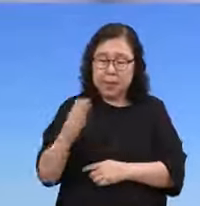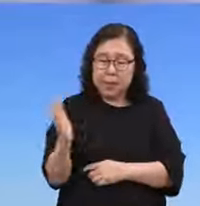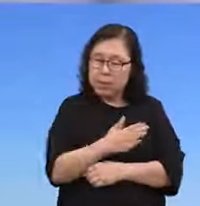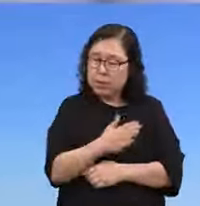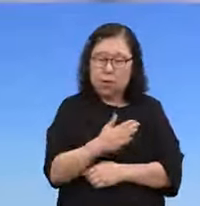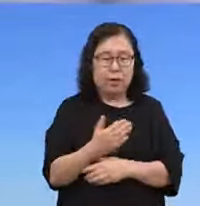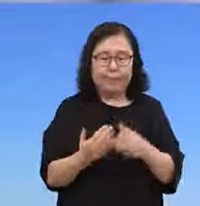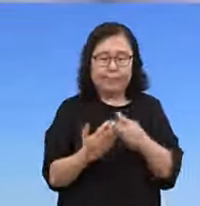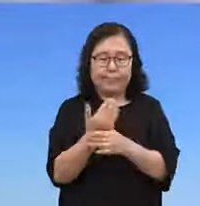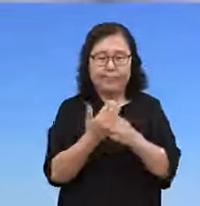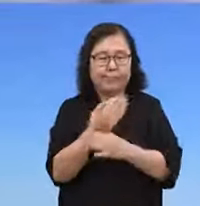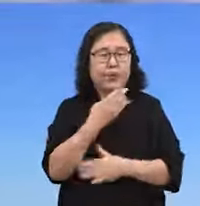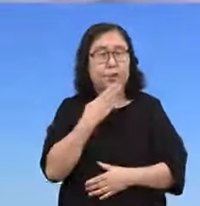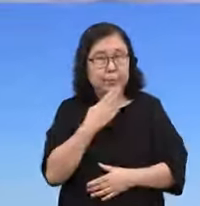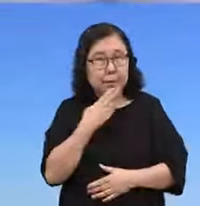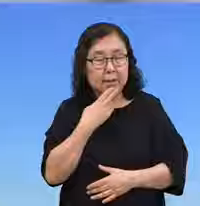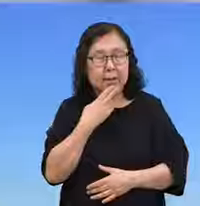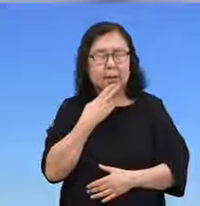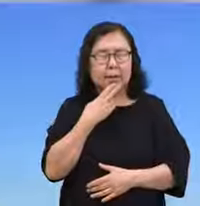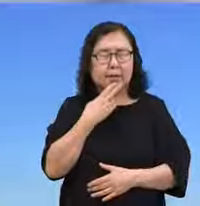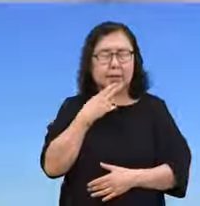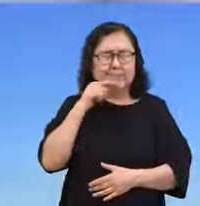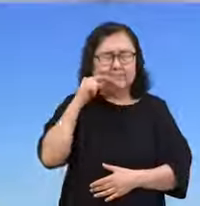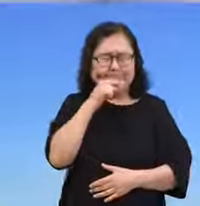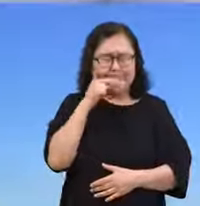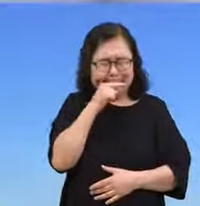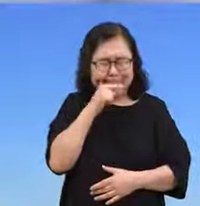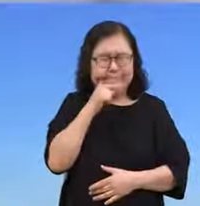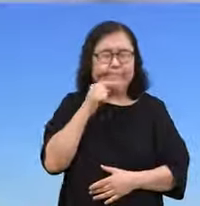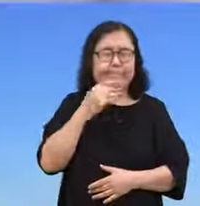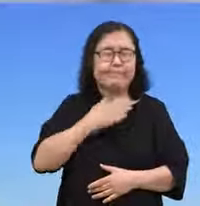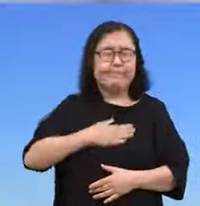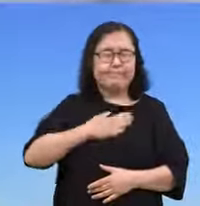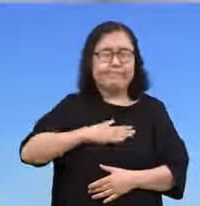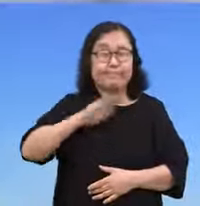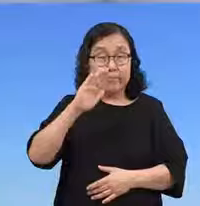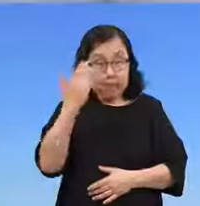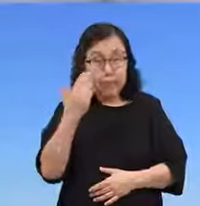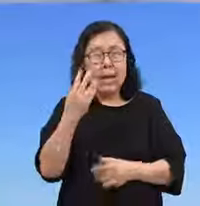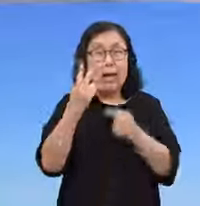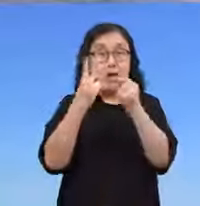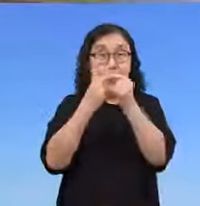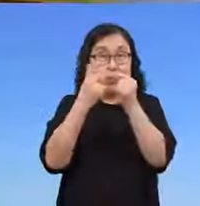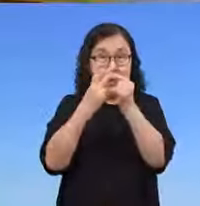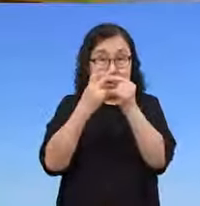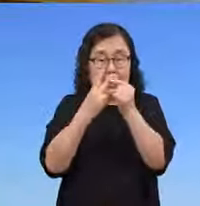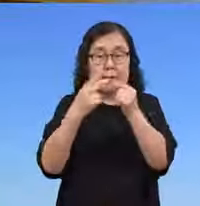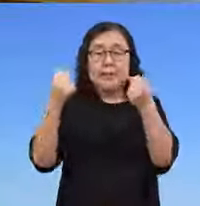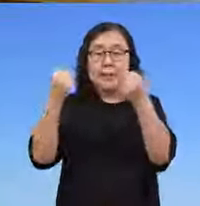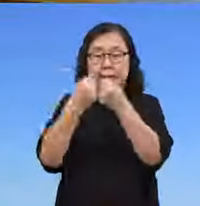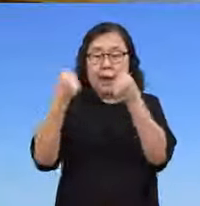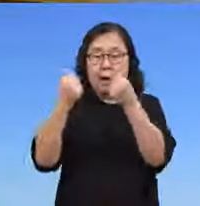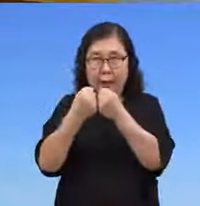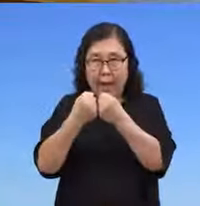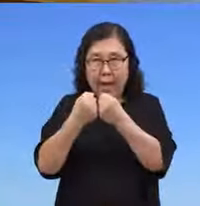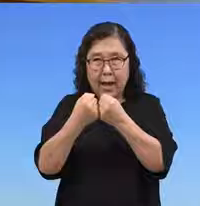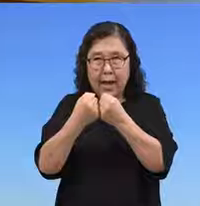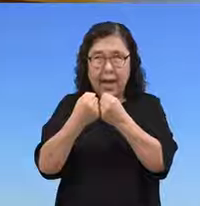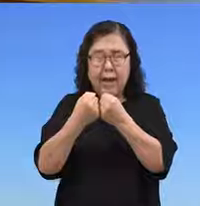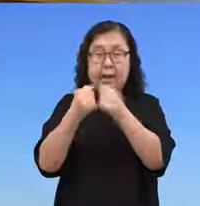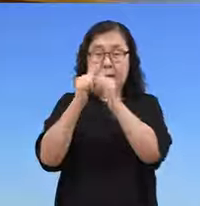바랍니다. 그런가 하면 두 번째로 하나님의 전신갑주를 입는다는 말씀의 의미가 뭐냐? 싸워야 할